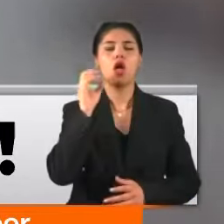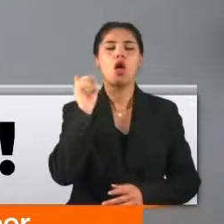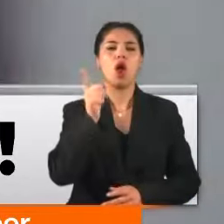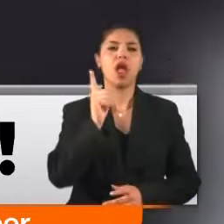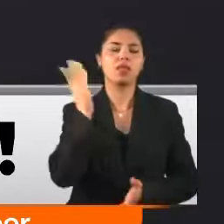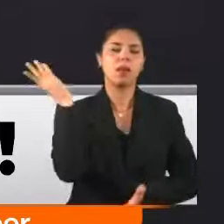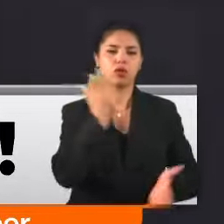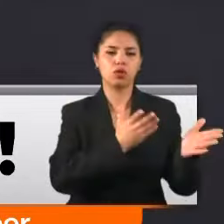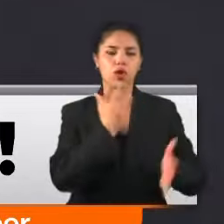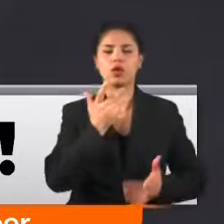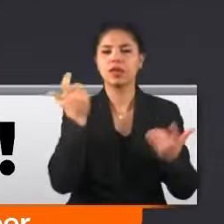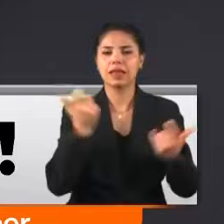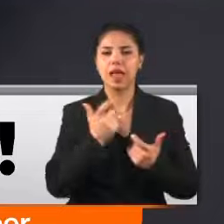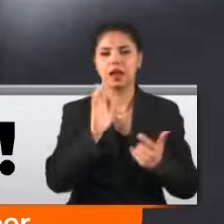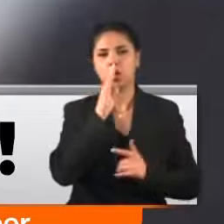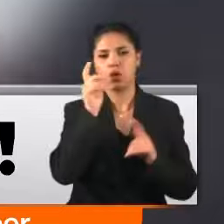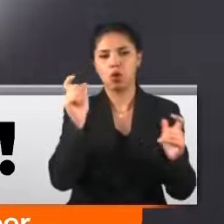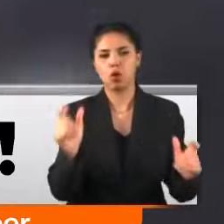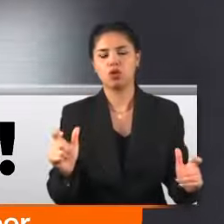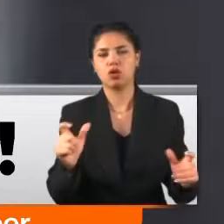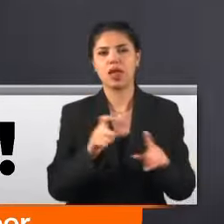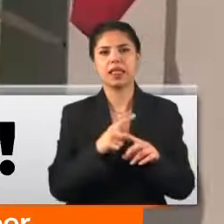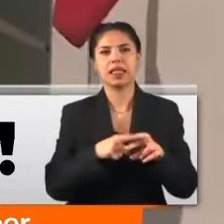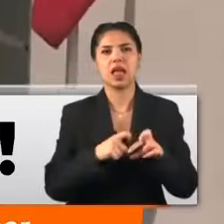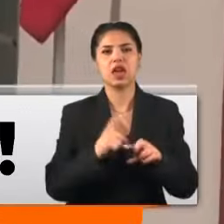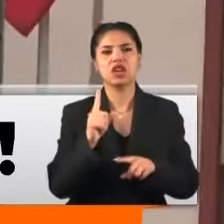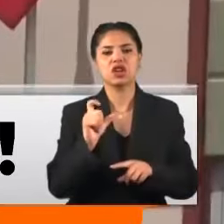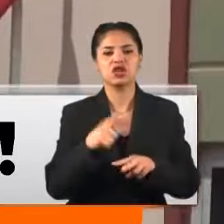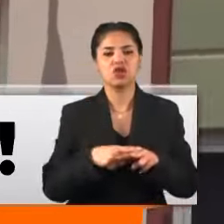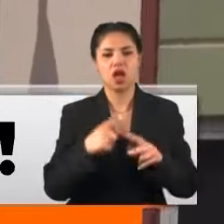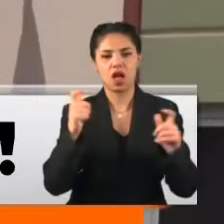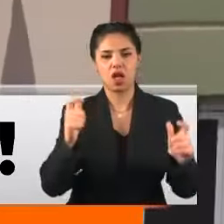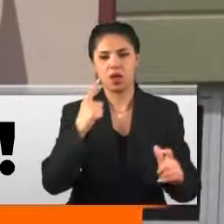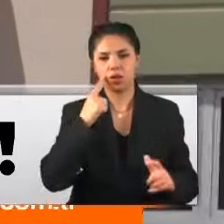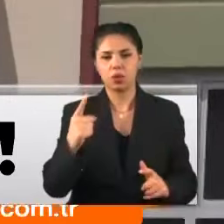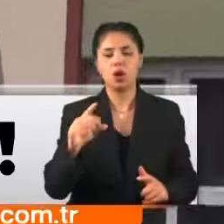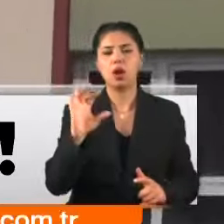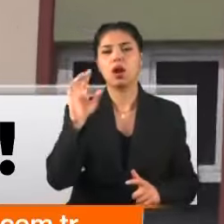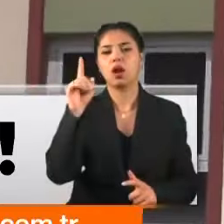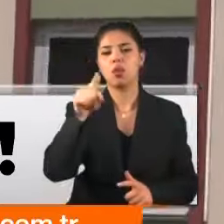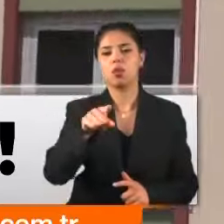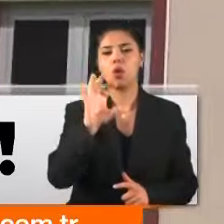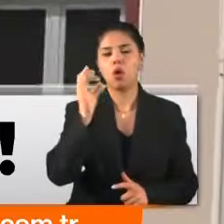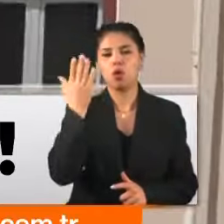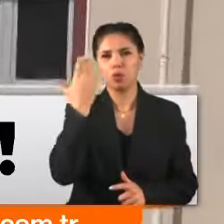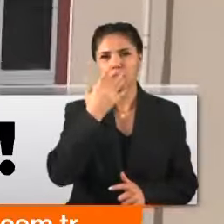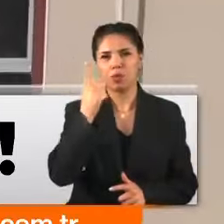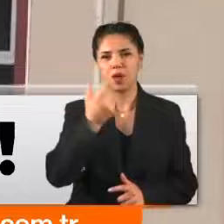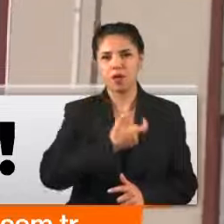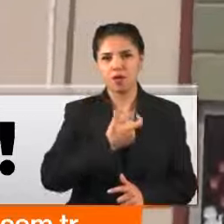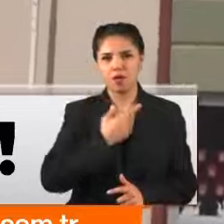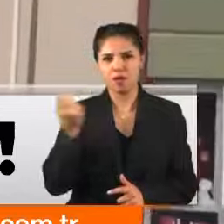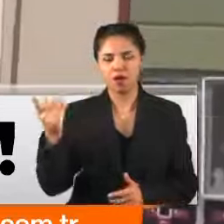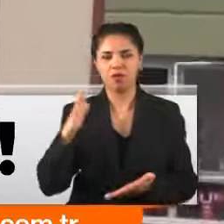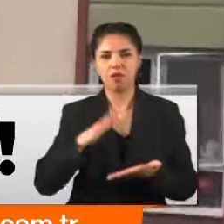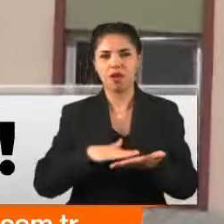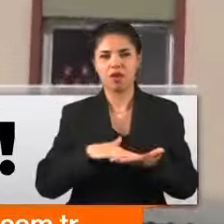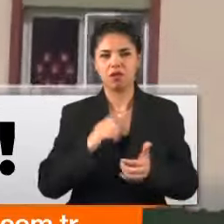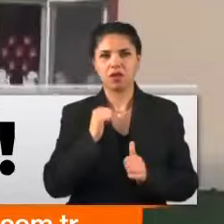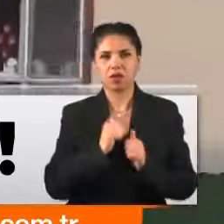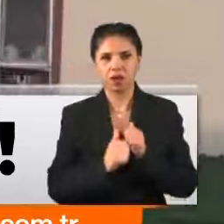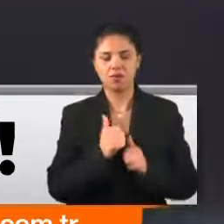Öğretmene şiddetin adresi Kocaeli'nin Darıca ilçesiydi. Ressam Hamdi Bey Ortaokulu'nda öğrenim gören bir öğrenci arkadaşıyla kavga